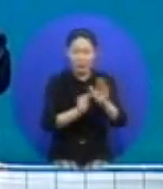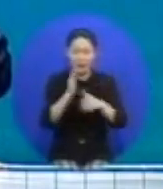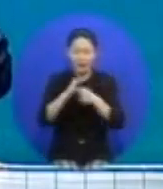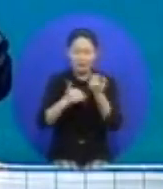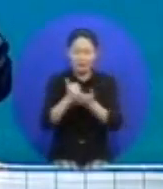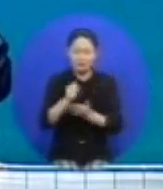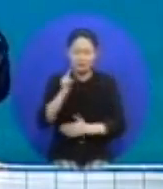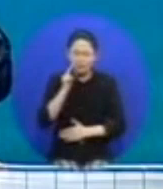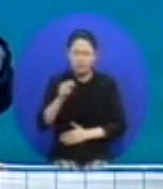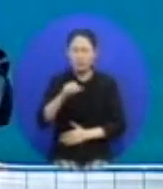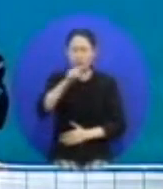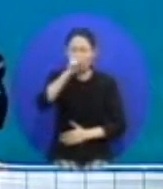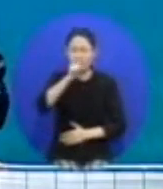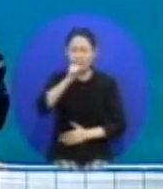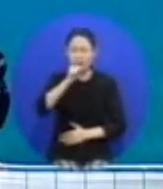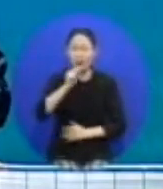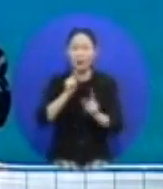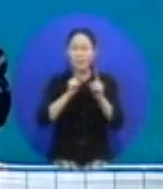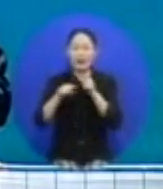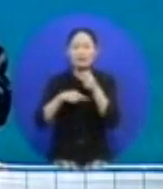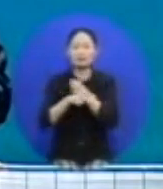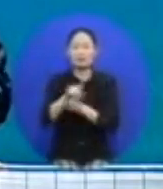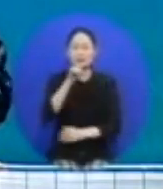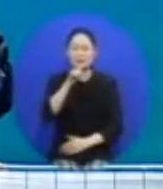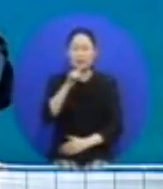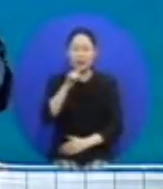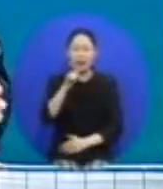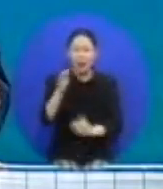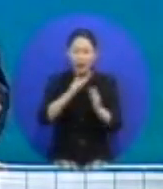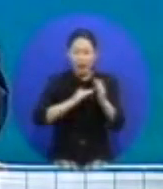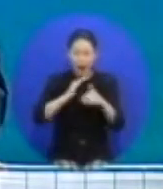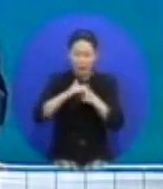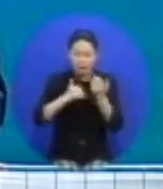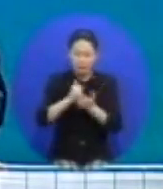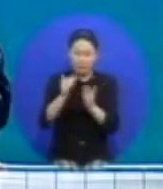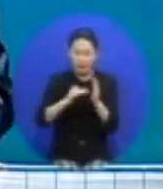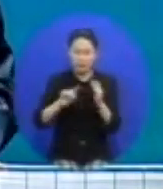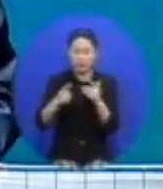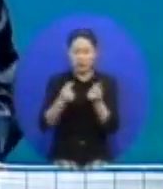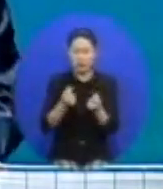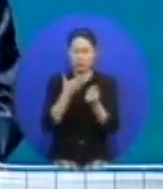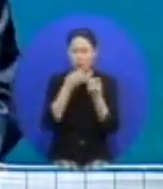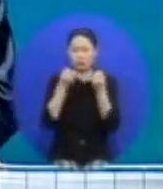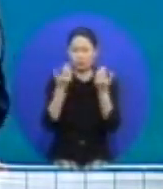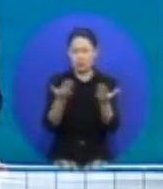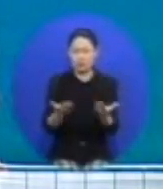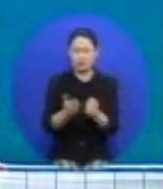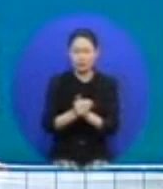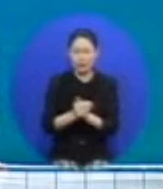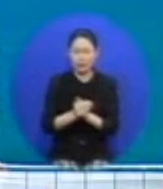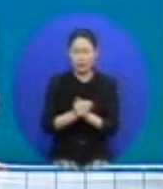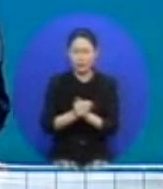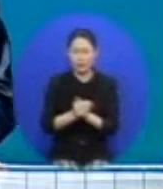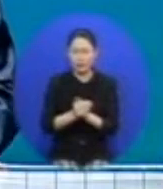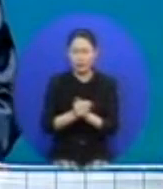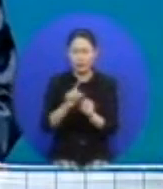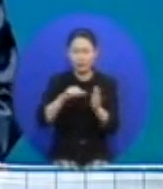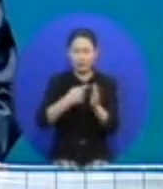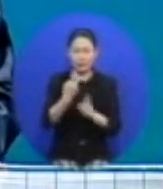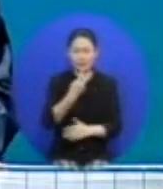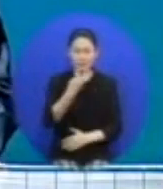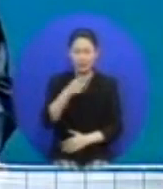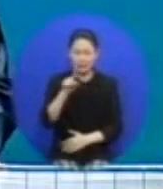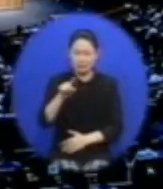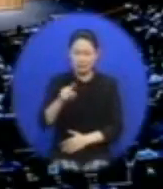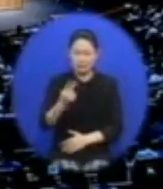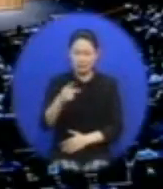좋았더라 고 말씀 하신 이유가 있어요 하나님은 가정을 읽기 복을 주셨어요 2절 3절 을 읽어보면